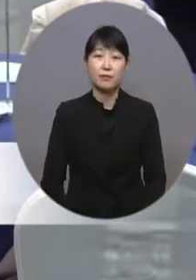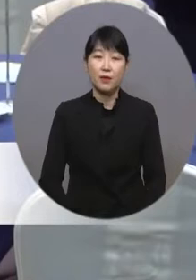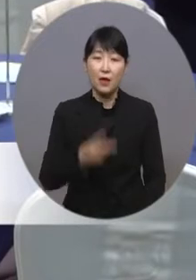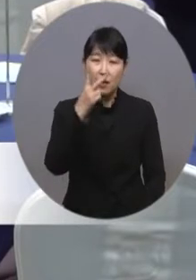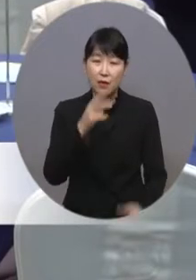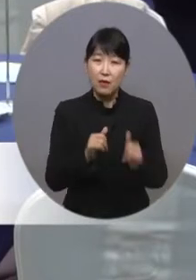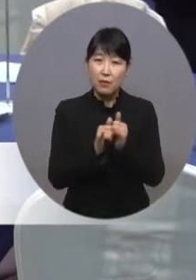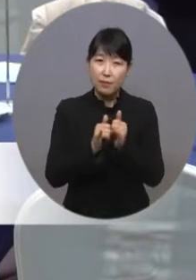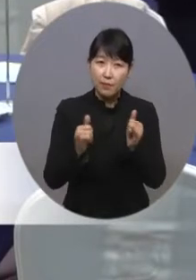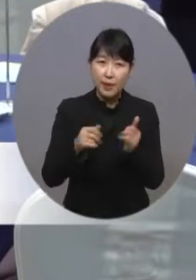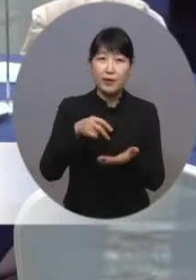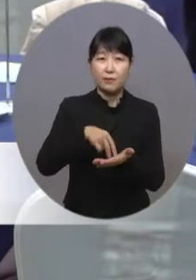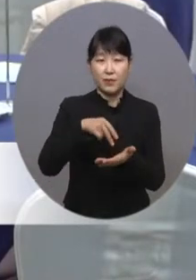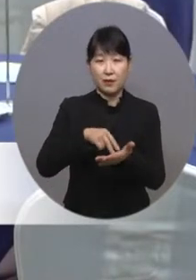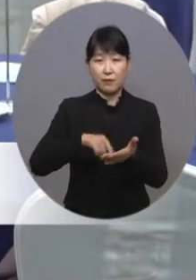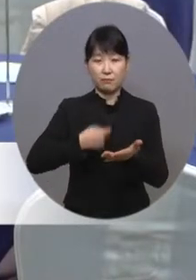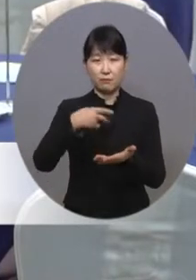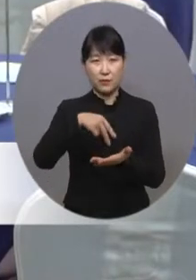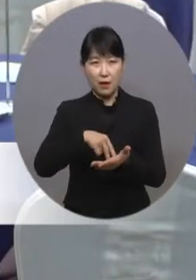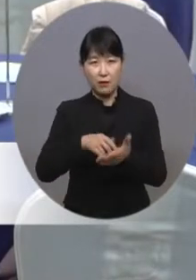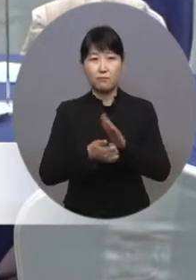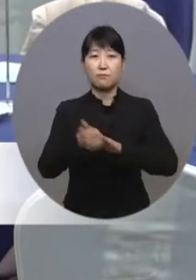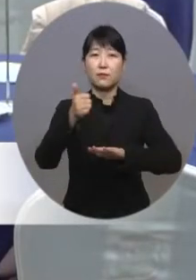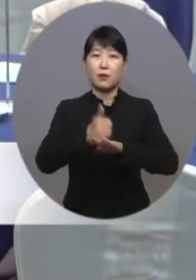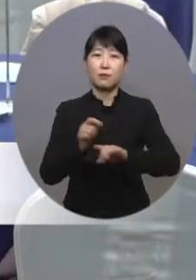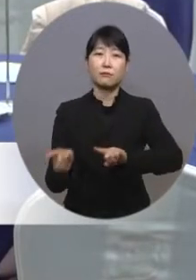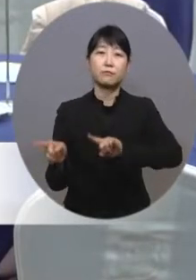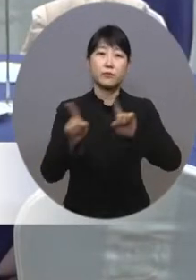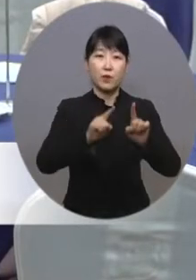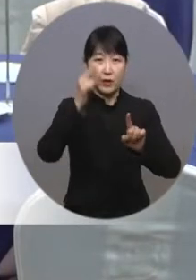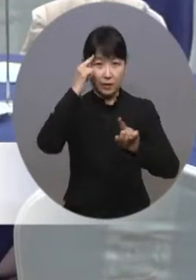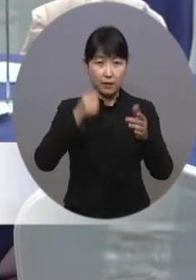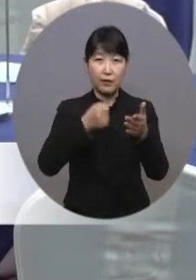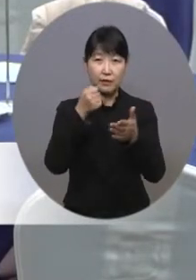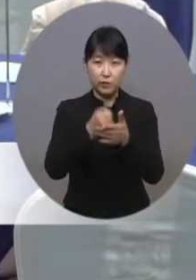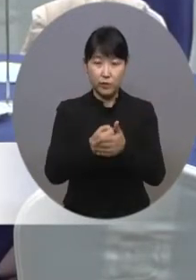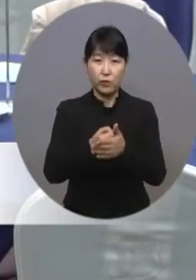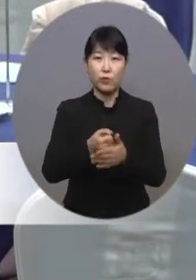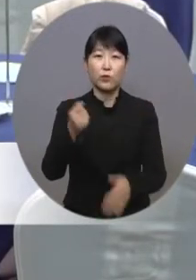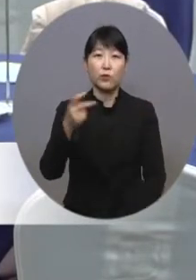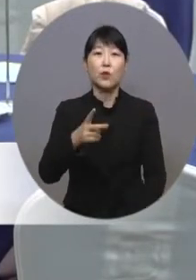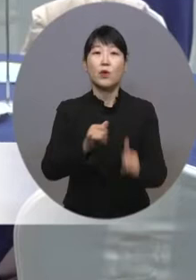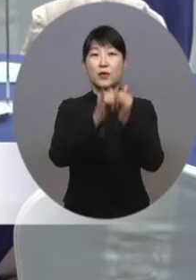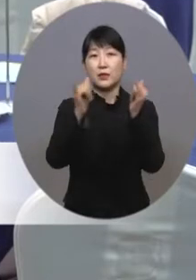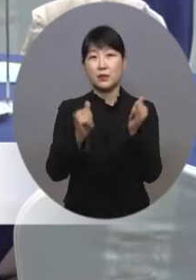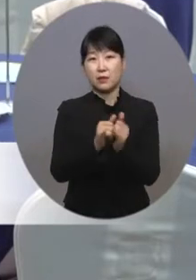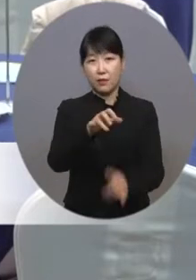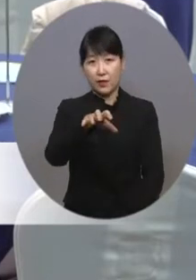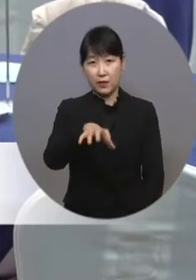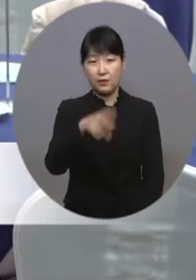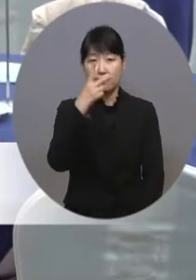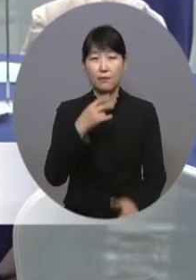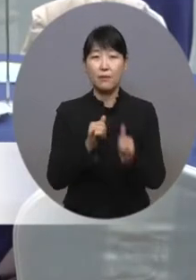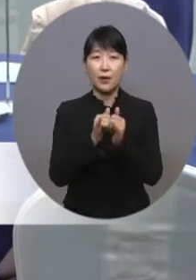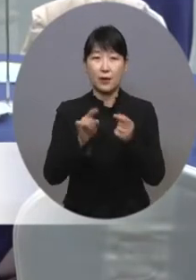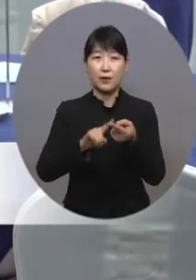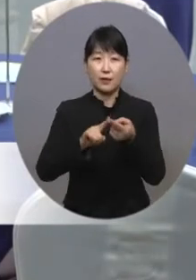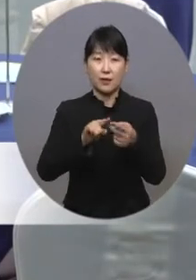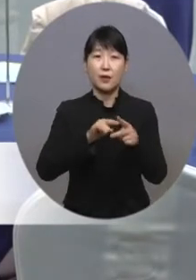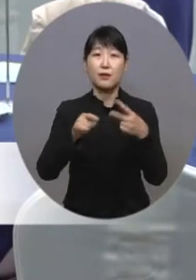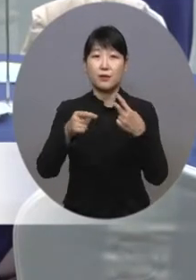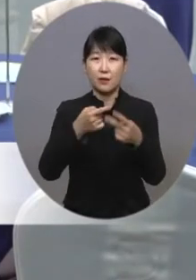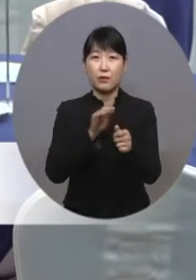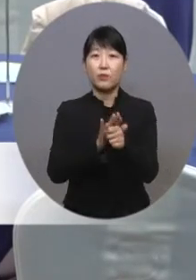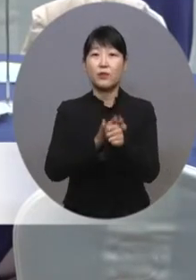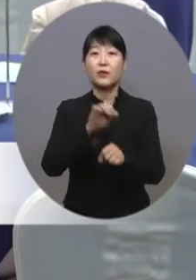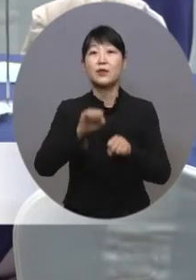시각장애인 당사자들이 자립과 성취 재활에 의지를 다지고 또 우리 사회에 시각장애인에 대한 이해를 돕고자